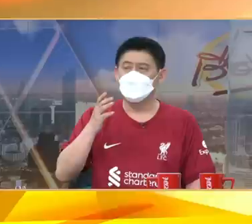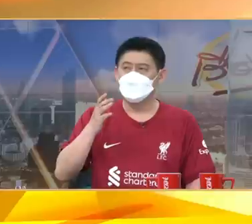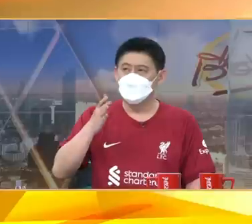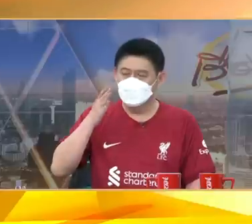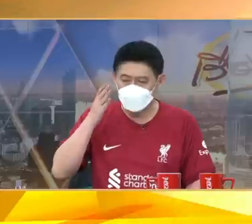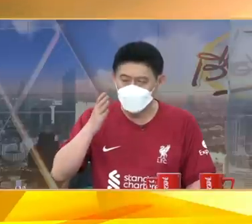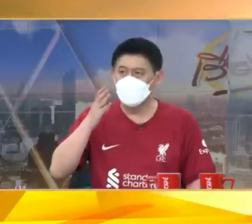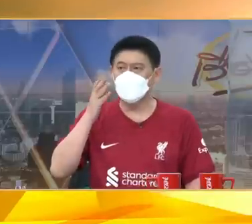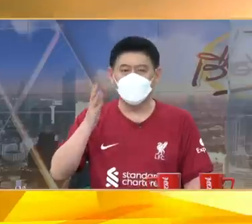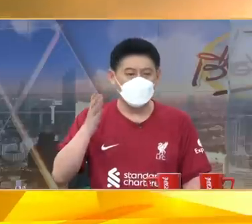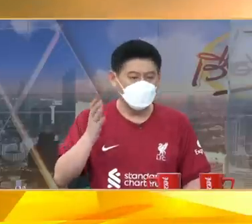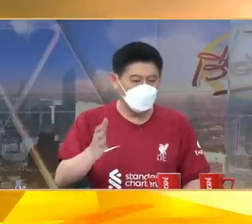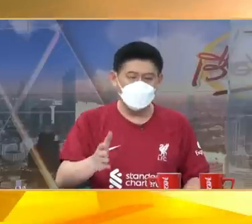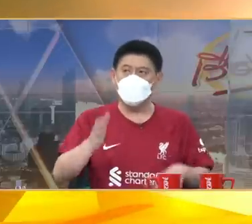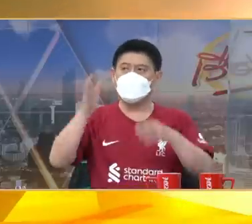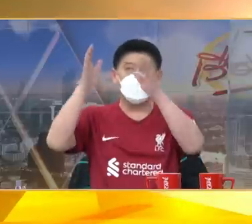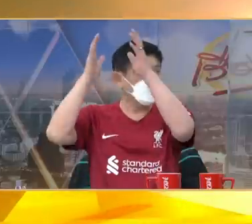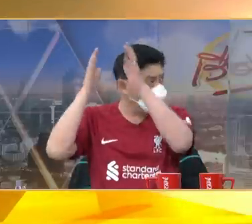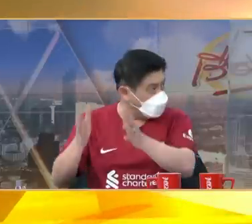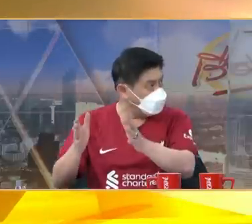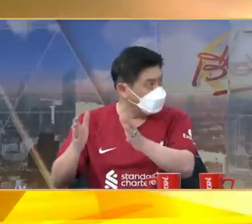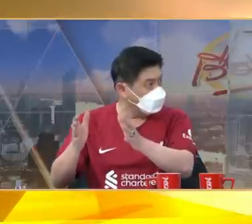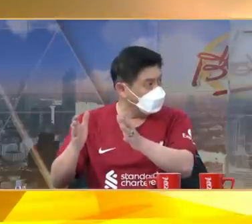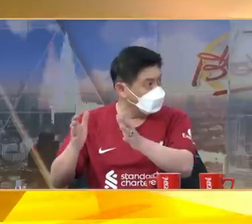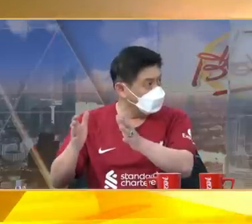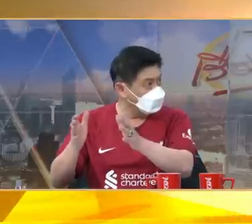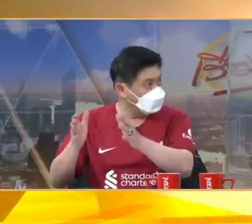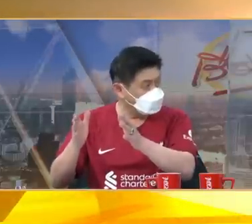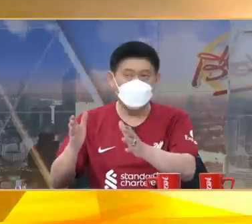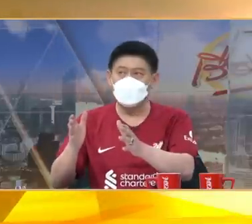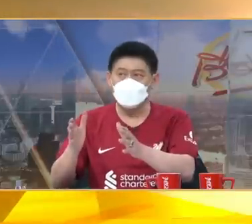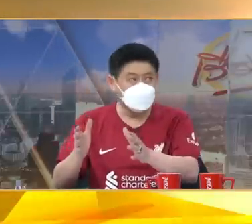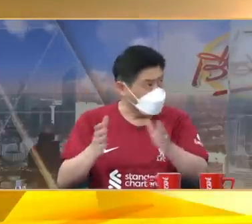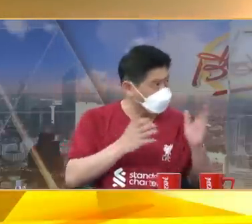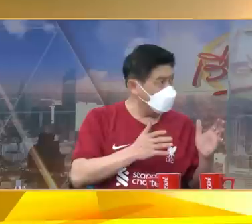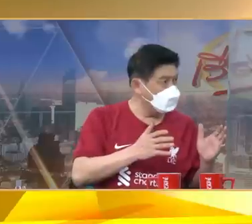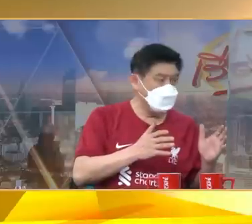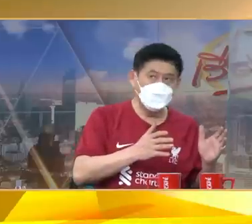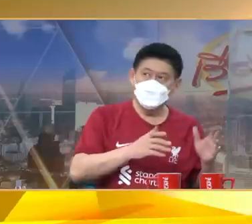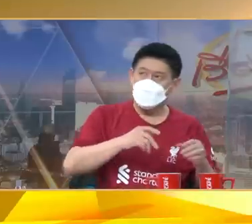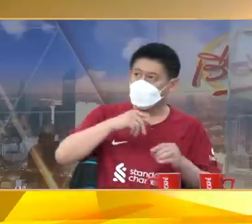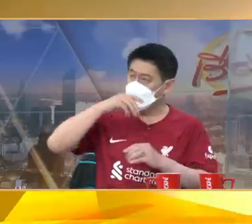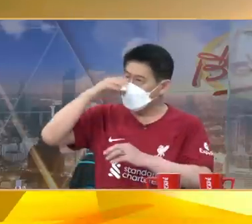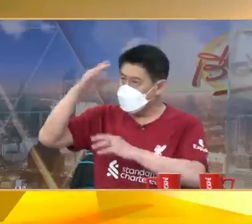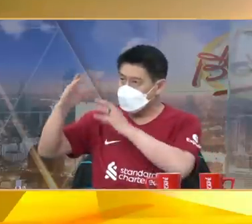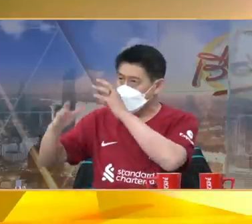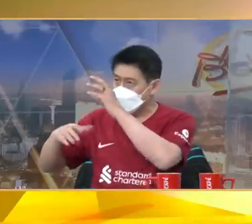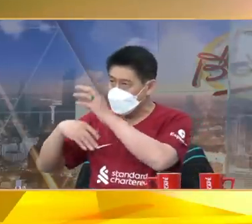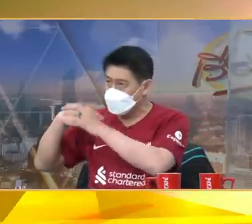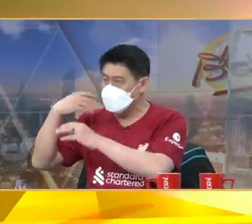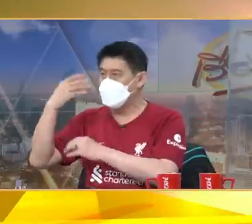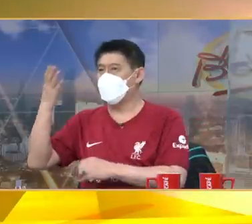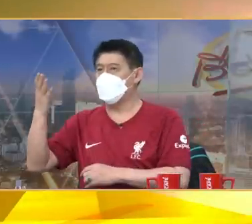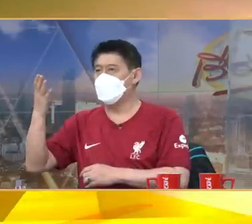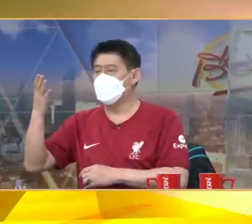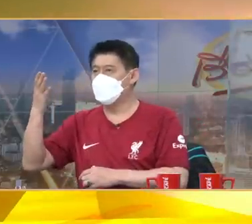สัมพันธ์สัมพันธ์โดยตรงแต่ว่าเข้าบัญชีรายชื่อร้อยก็เพราะฉะนั้นก็หาด้วยค่ะจะเกิดพลิกกลับ